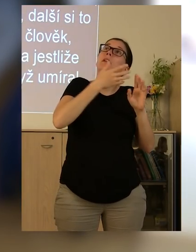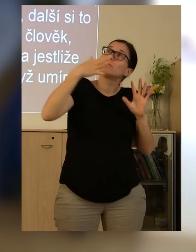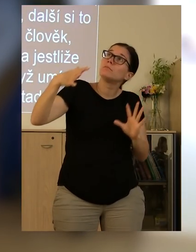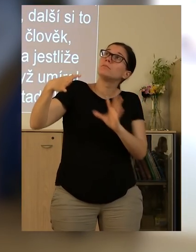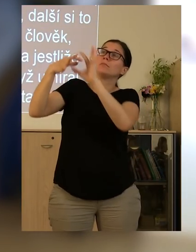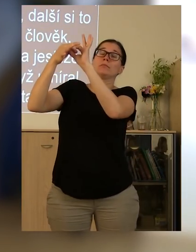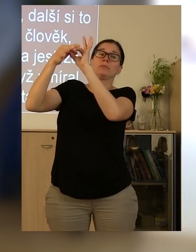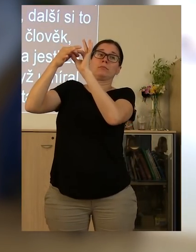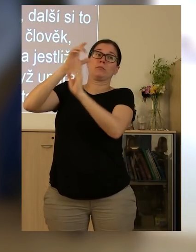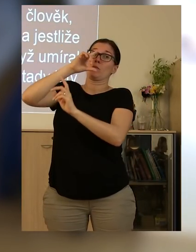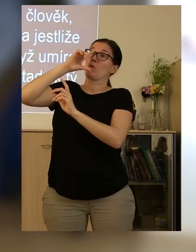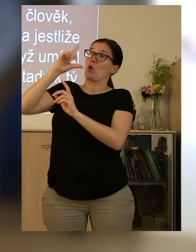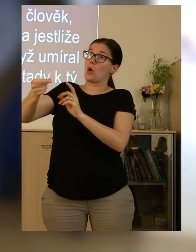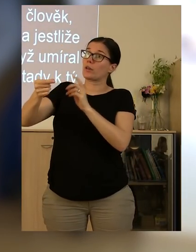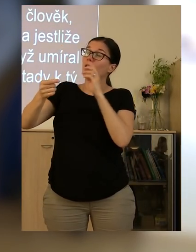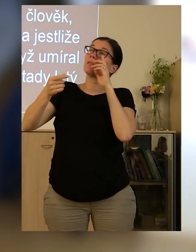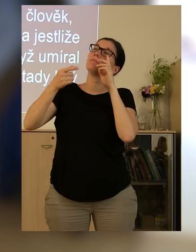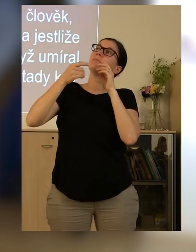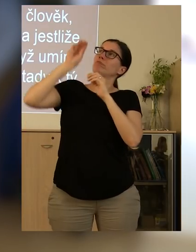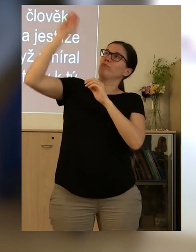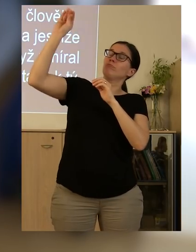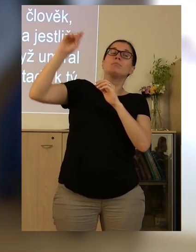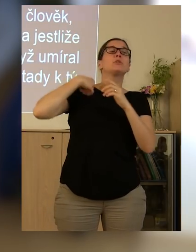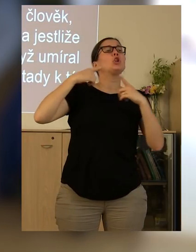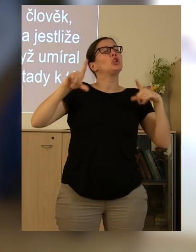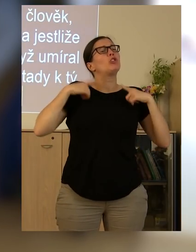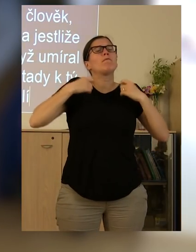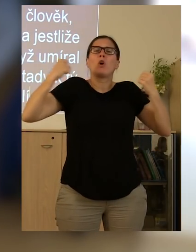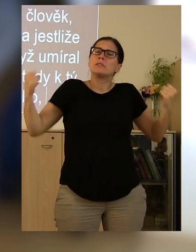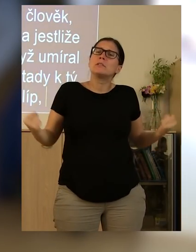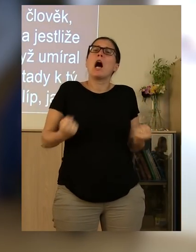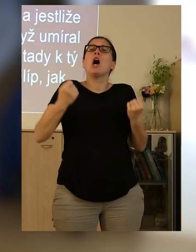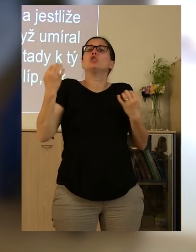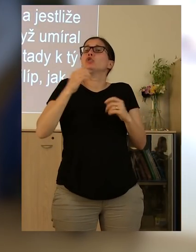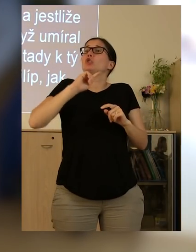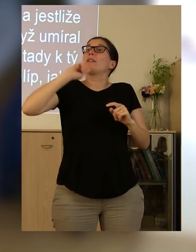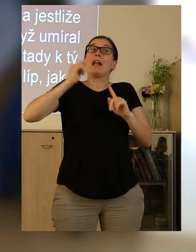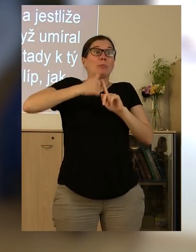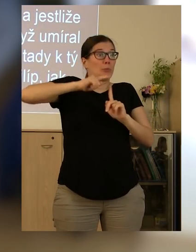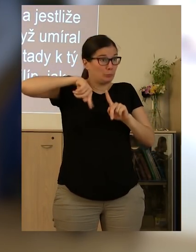říká, žil jsem nejlíp, jak jsem uměl a příště budu žít líp.